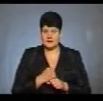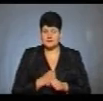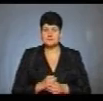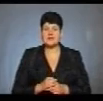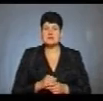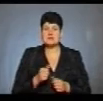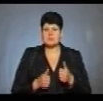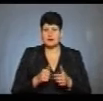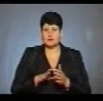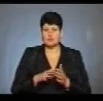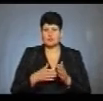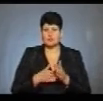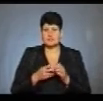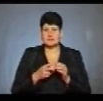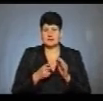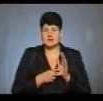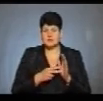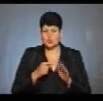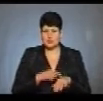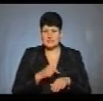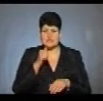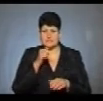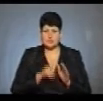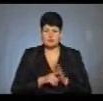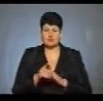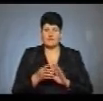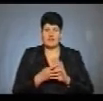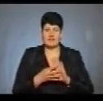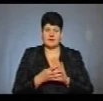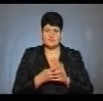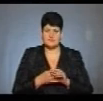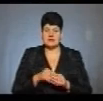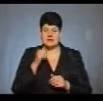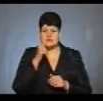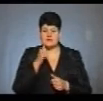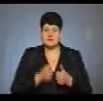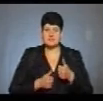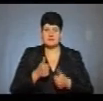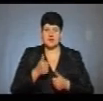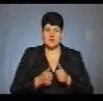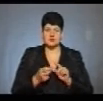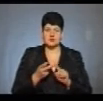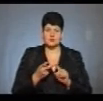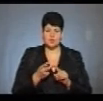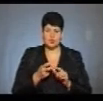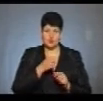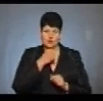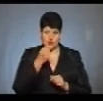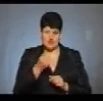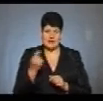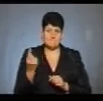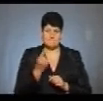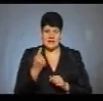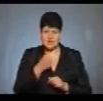сьогодні тривали до 17-ї години. Завтра розпочнуться о 9-й. Завтра змагаються другий дорослий,